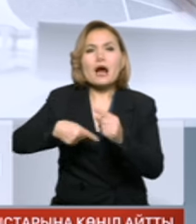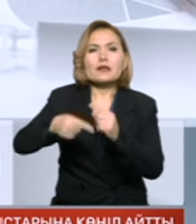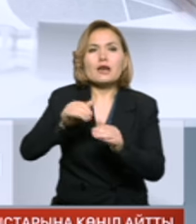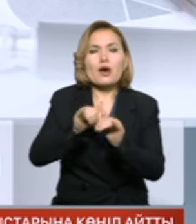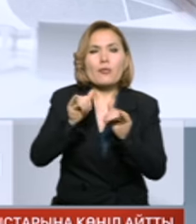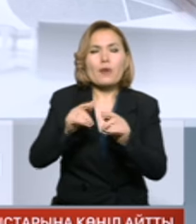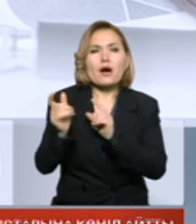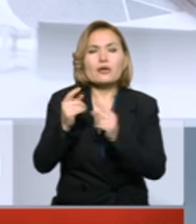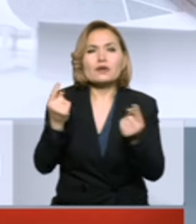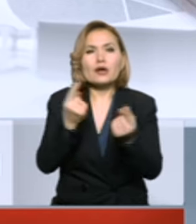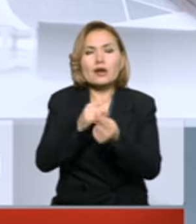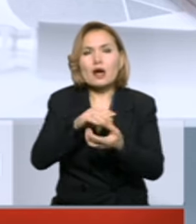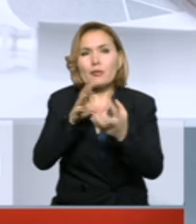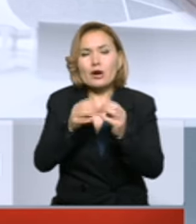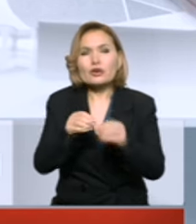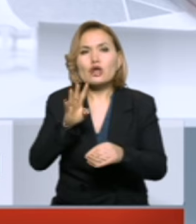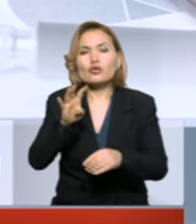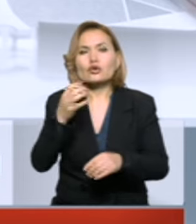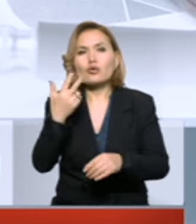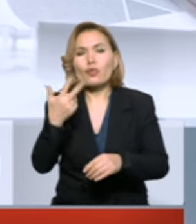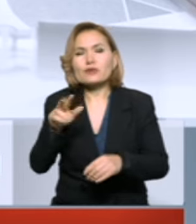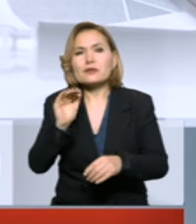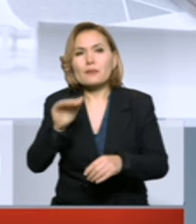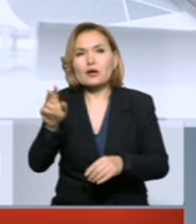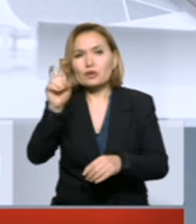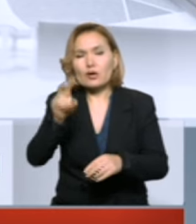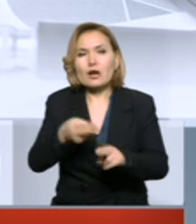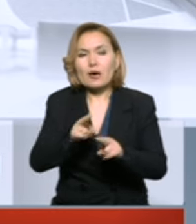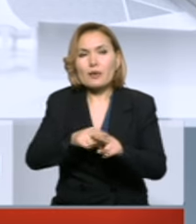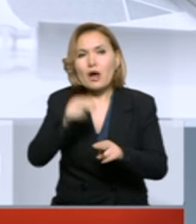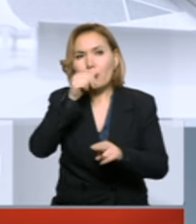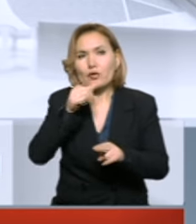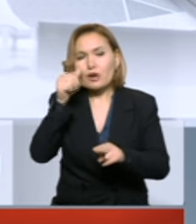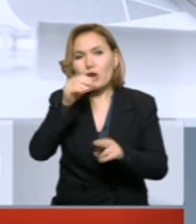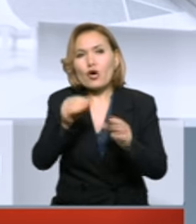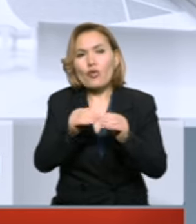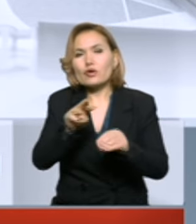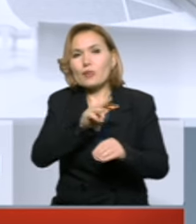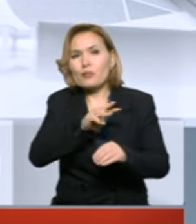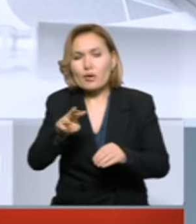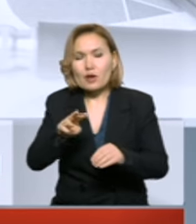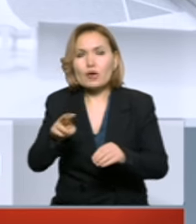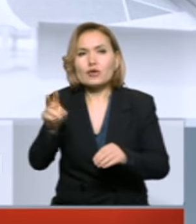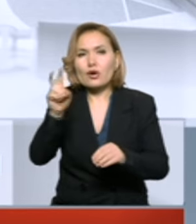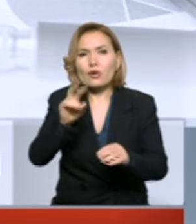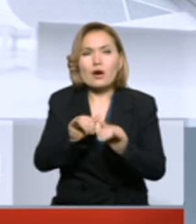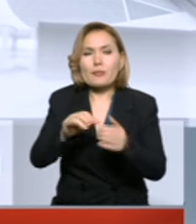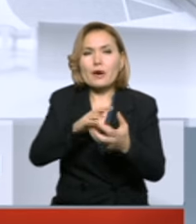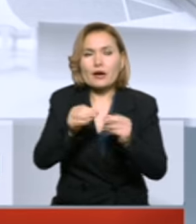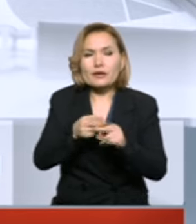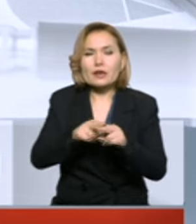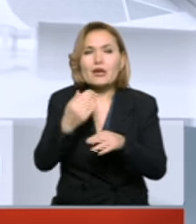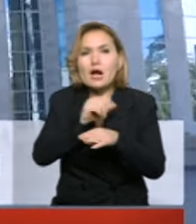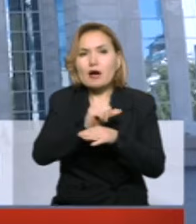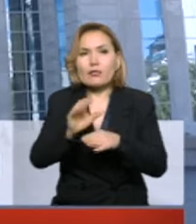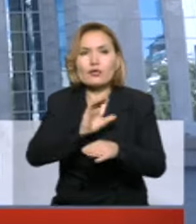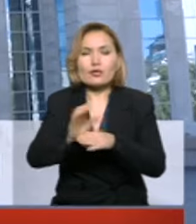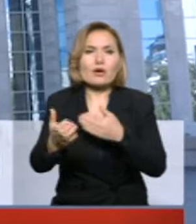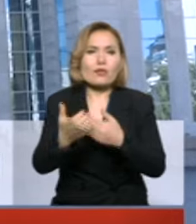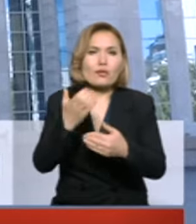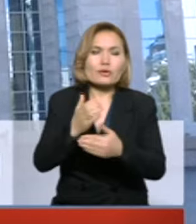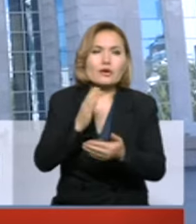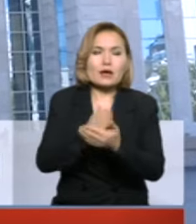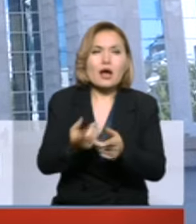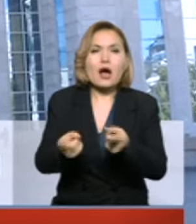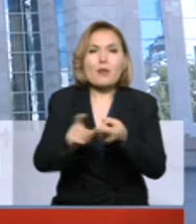небәрі 430 мың доллар болса, былтыр көрсеткіш 10 миллион долларға таяды. Оның жартысынан астамы экспорт, қалғаны импорт. Байланыс